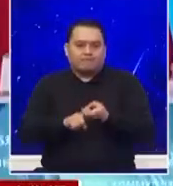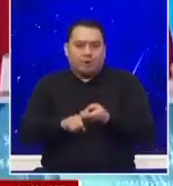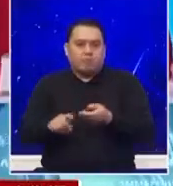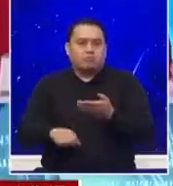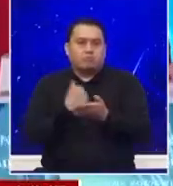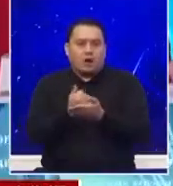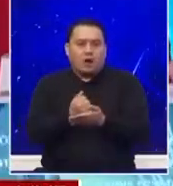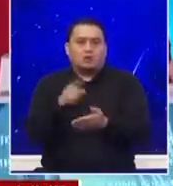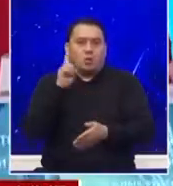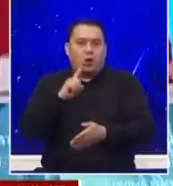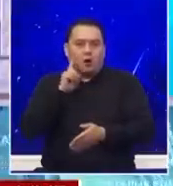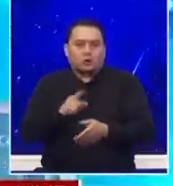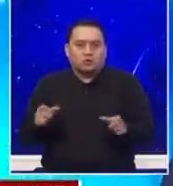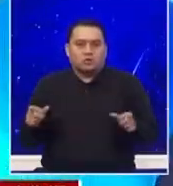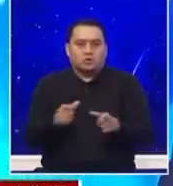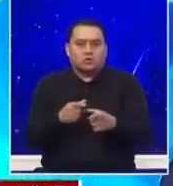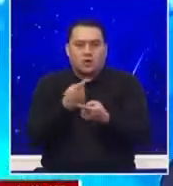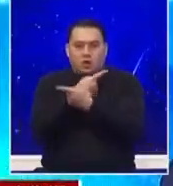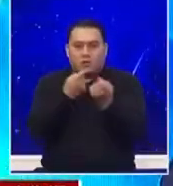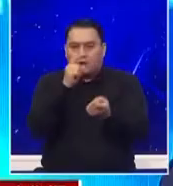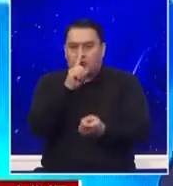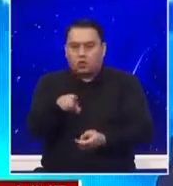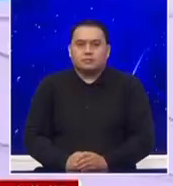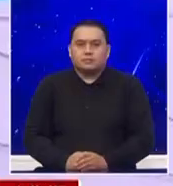санитар дәрігер әзірге локдаун жарияланбайды дейді.